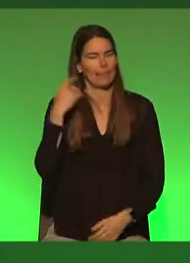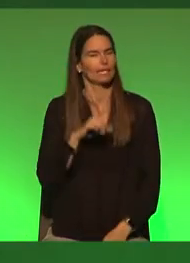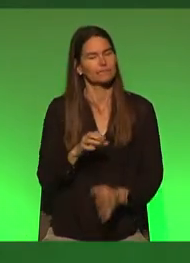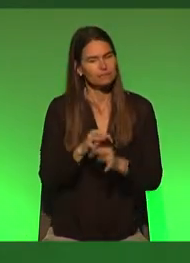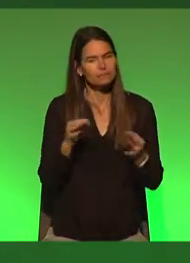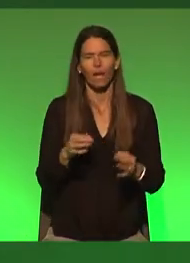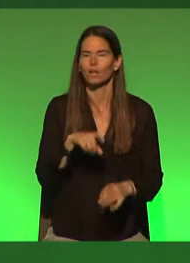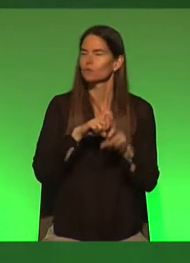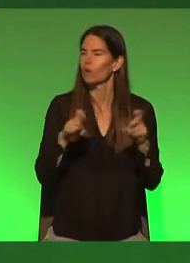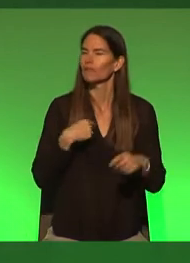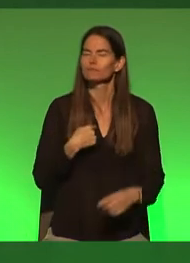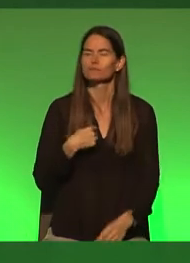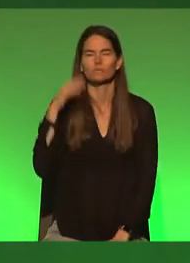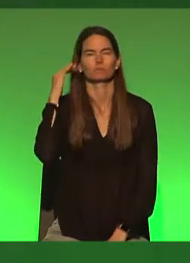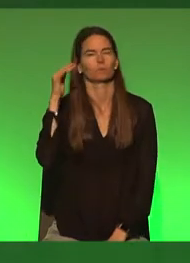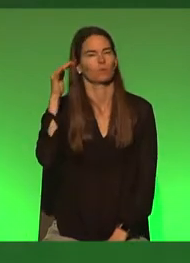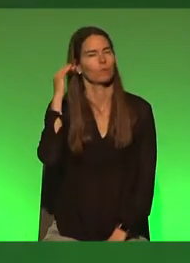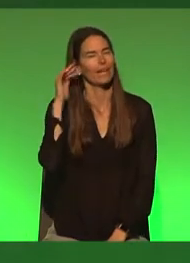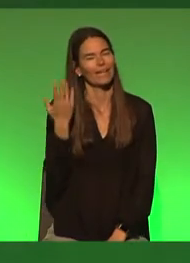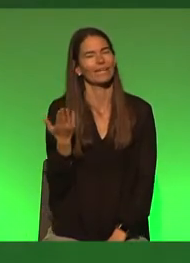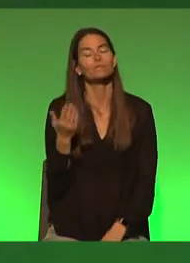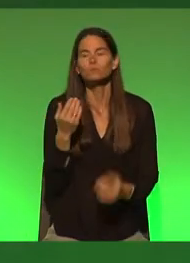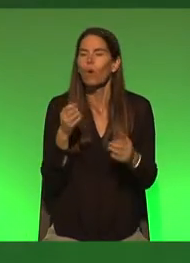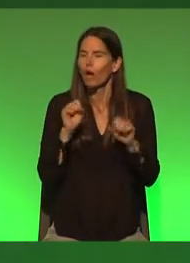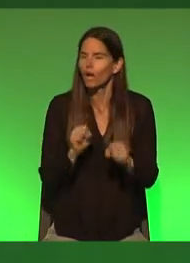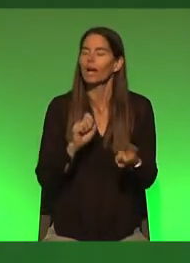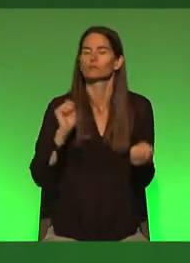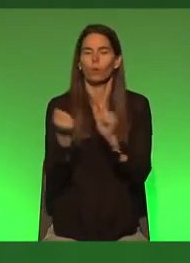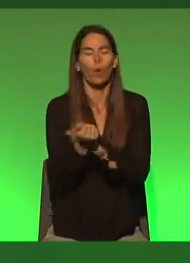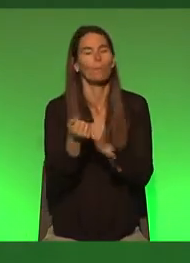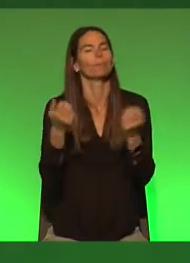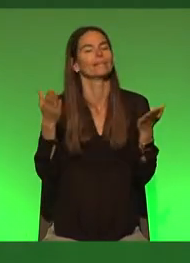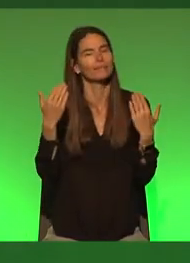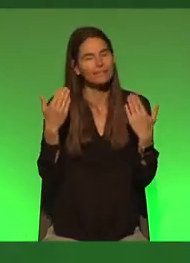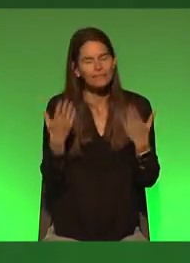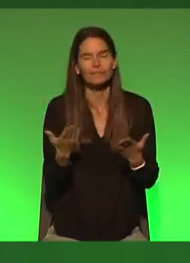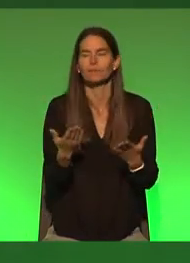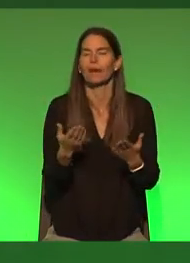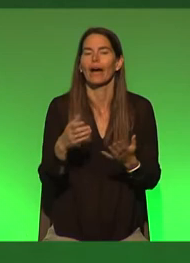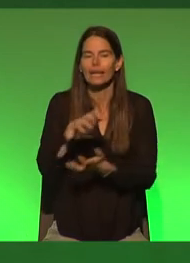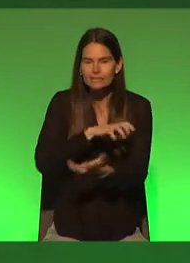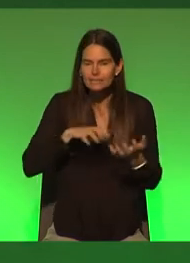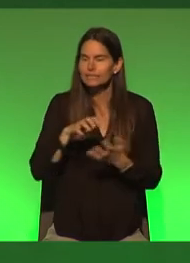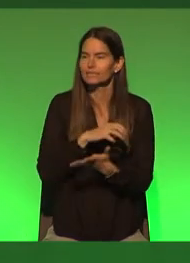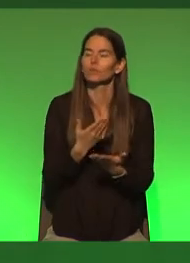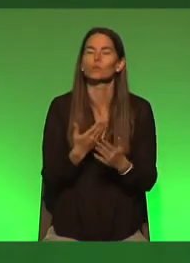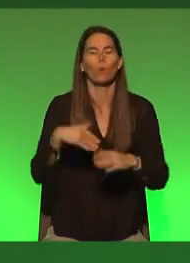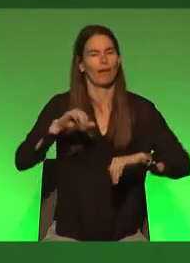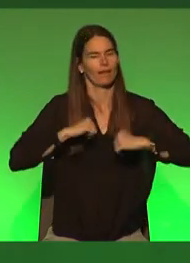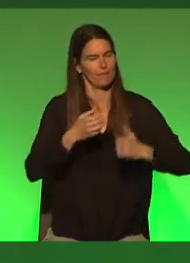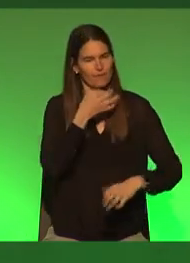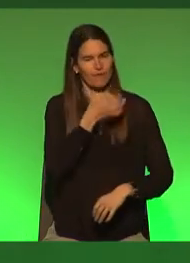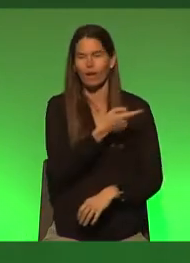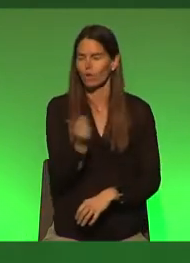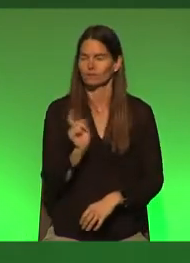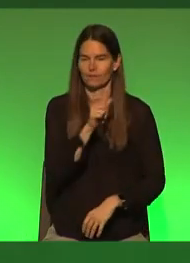und Wochen häufiger nachdenken. Man kann das anwenden auf die Klimakrise, auf die Überlebensfrage unserer Menschheit. Man kann